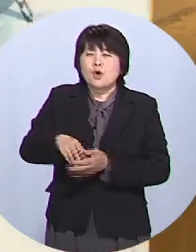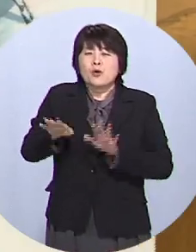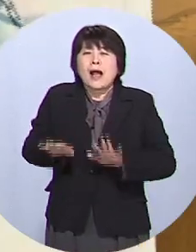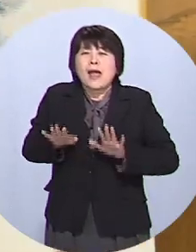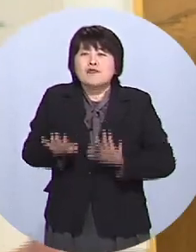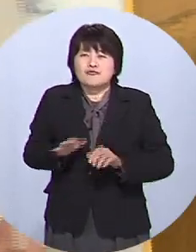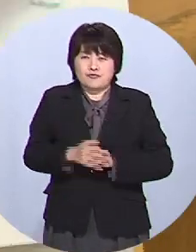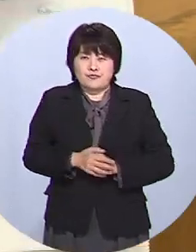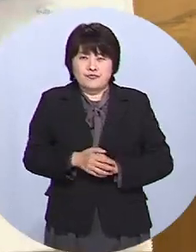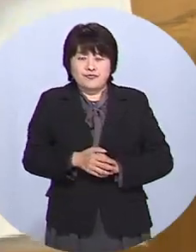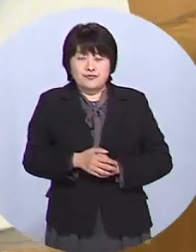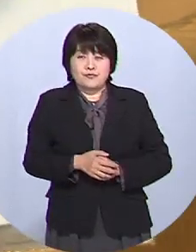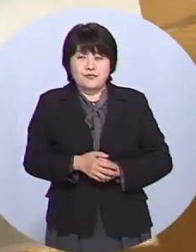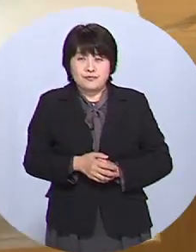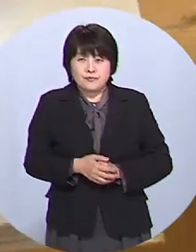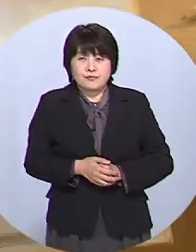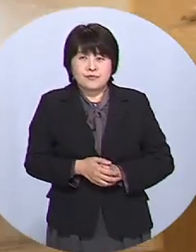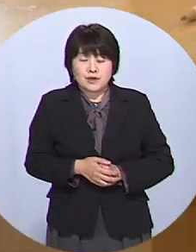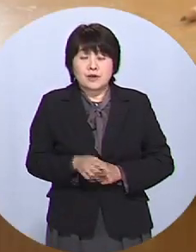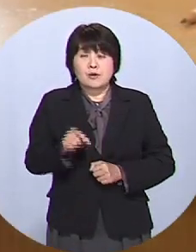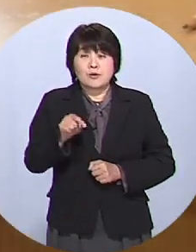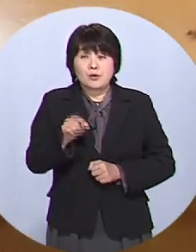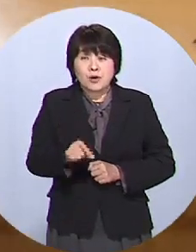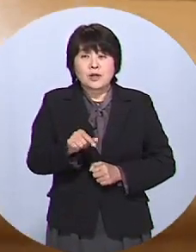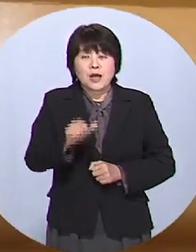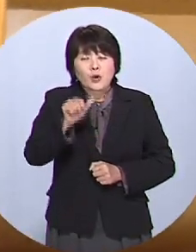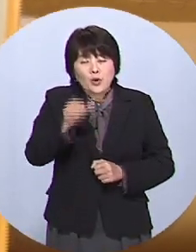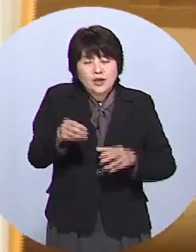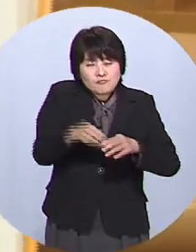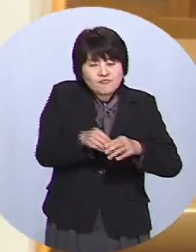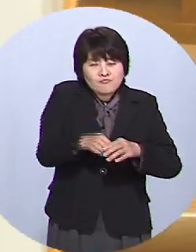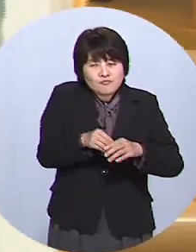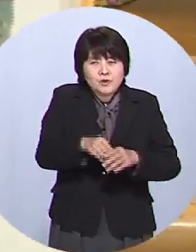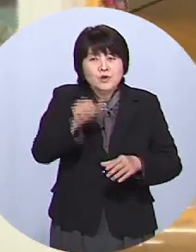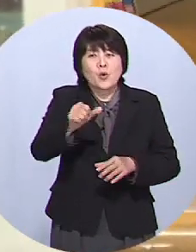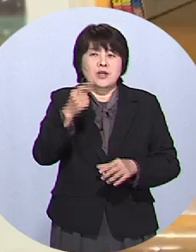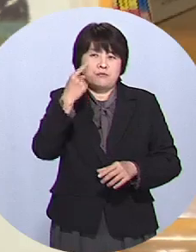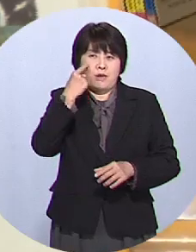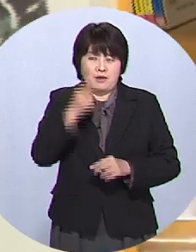よ。もうこれで5匹になりました。